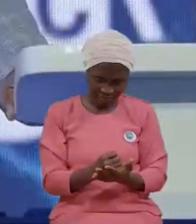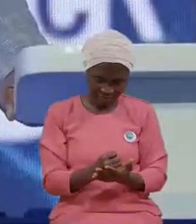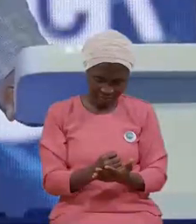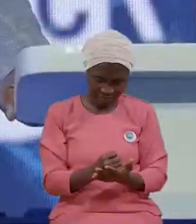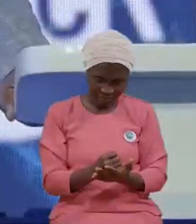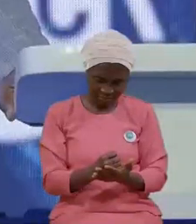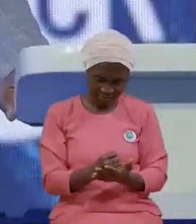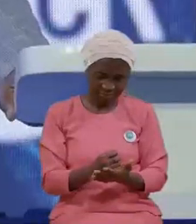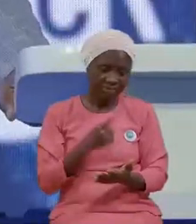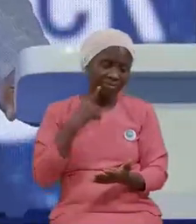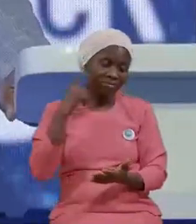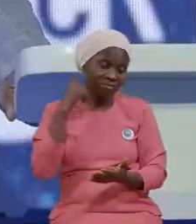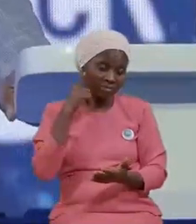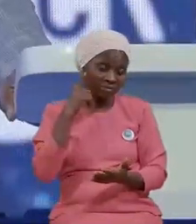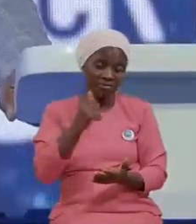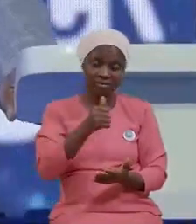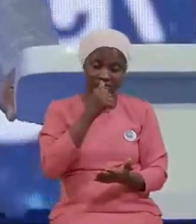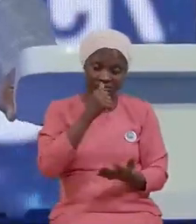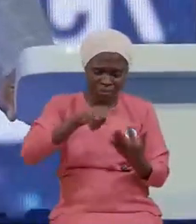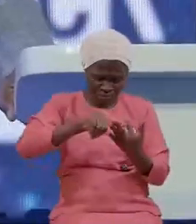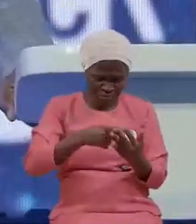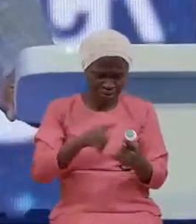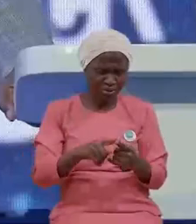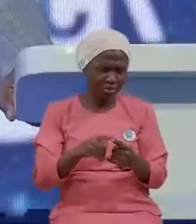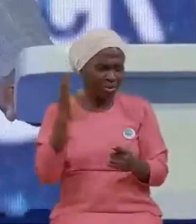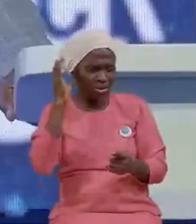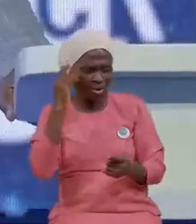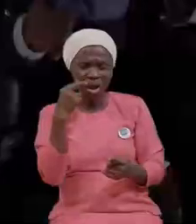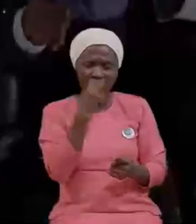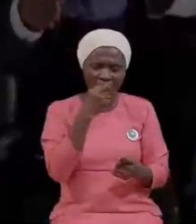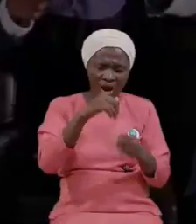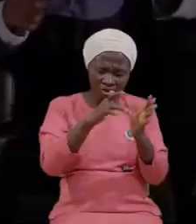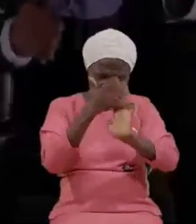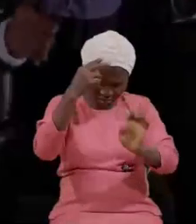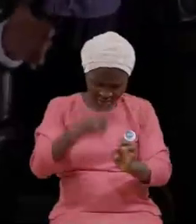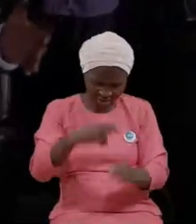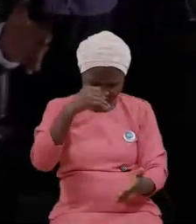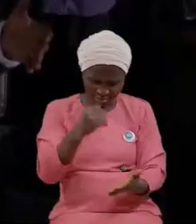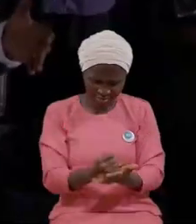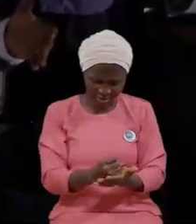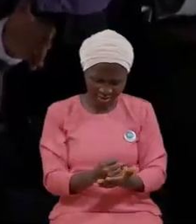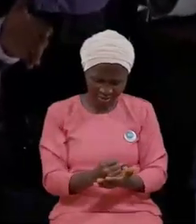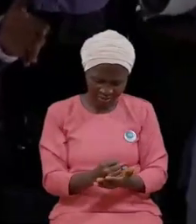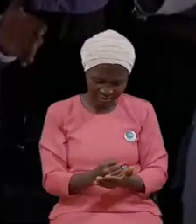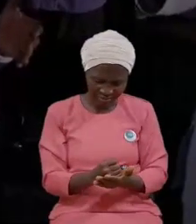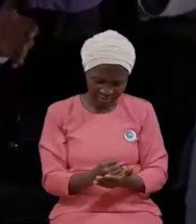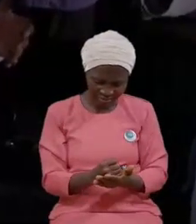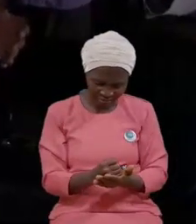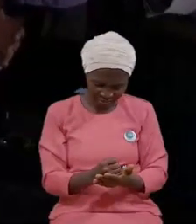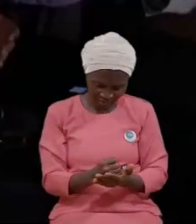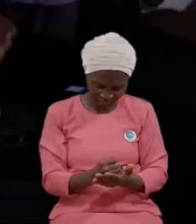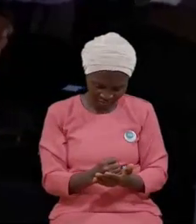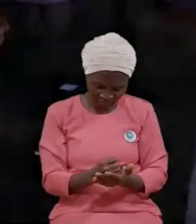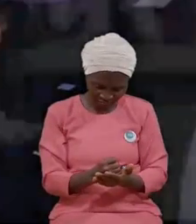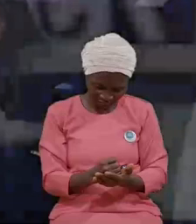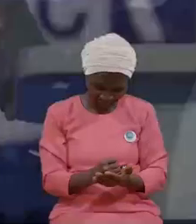Sourds et muets, commencez à entendre. Commencez à parler maintenant au nom de Jésus.